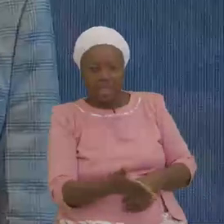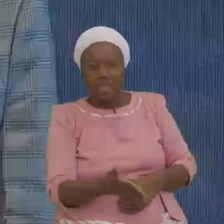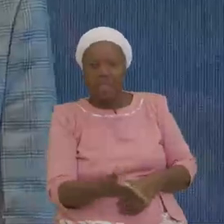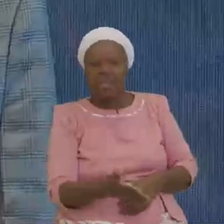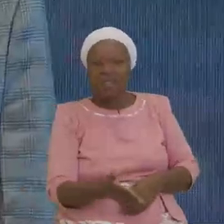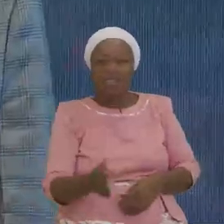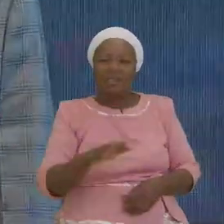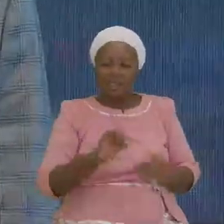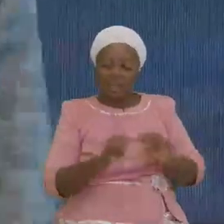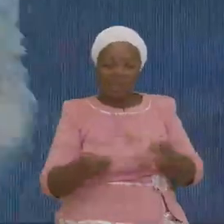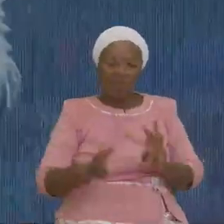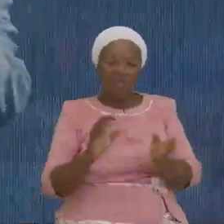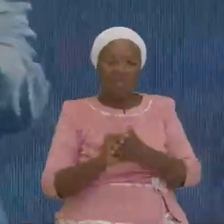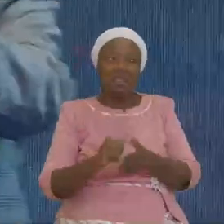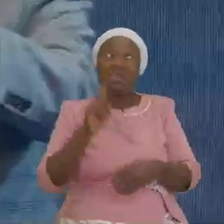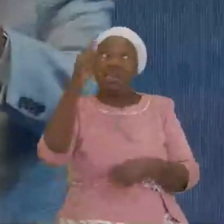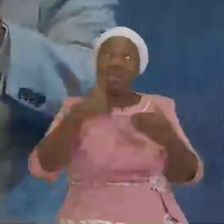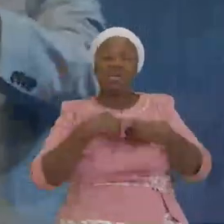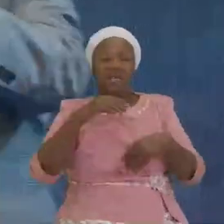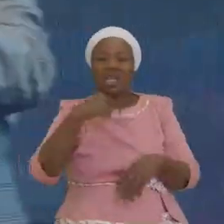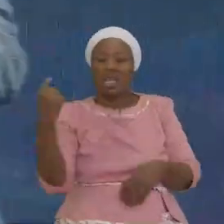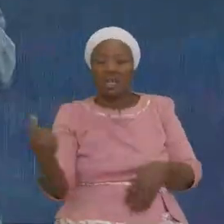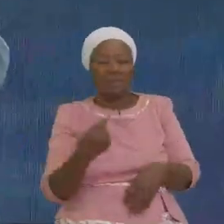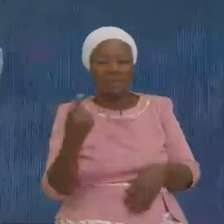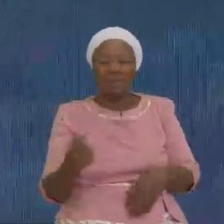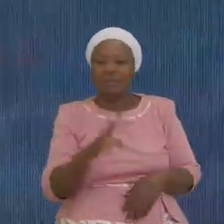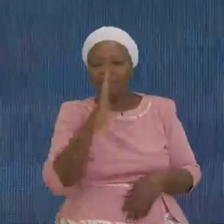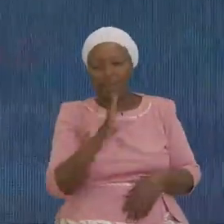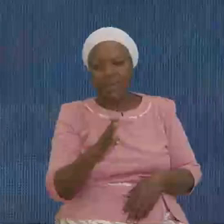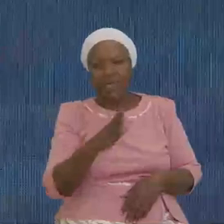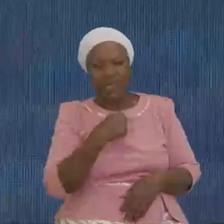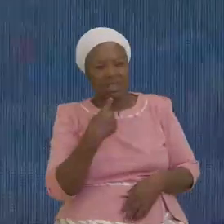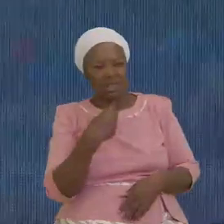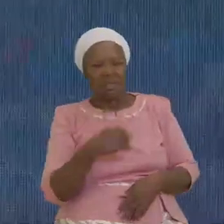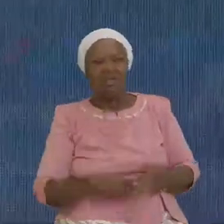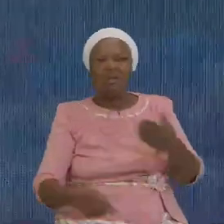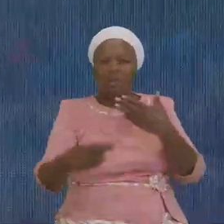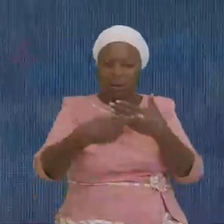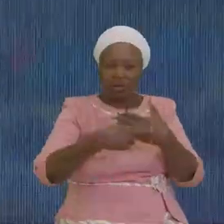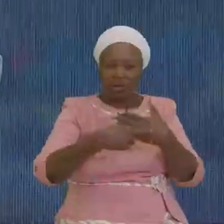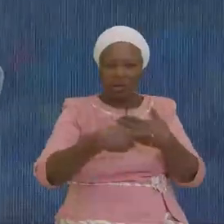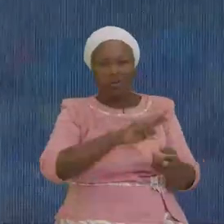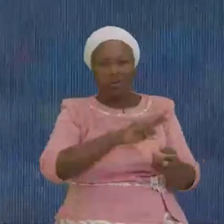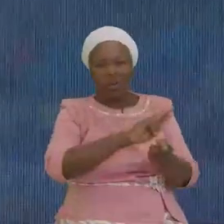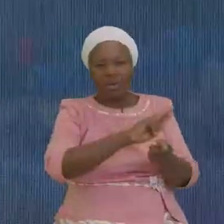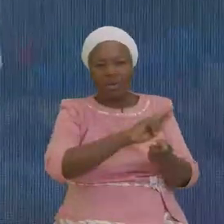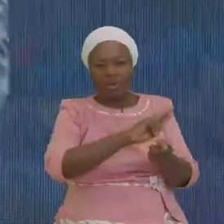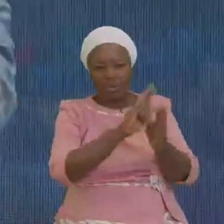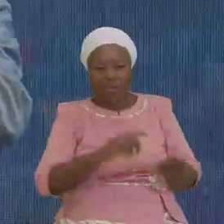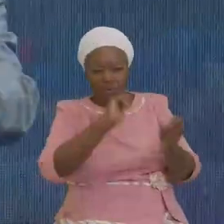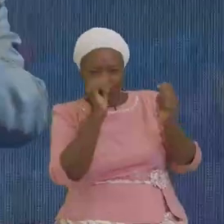Parce qu'il est resté ferme, stable, toujours le même. Et puis il dit,